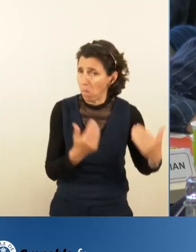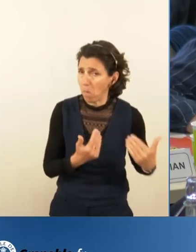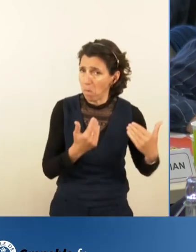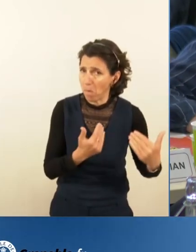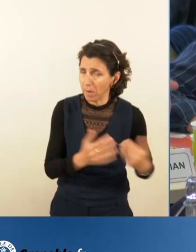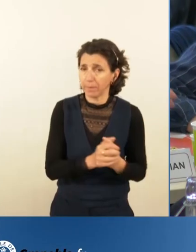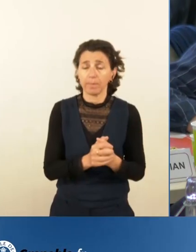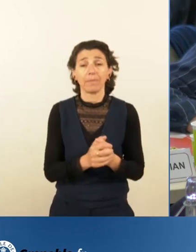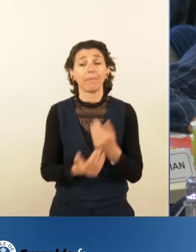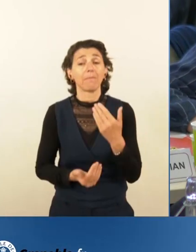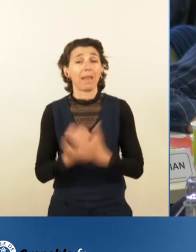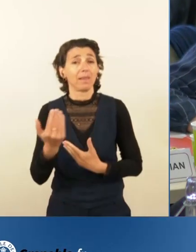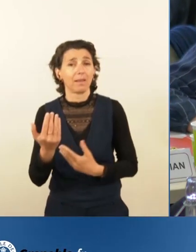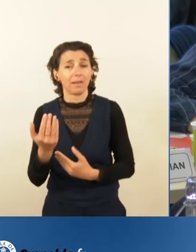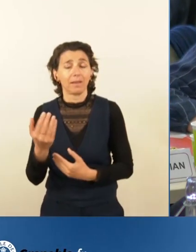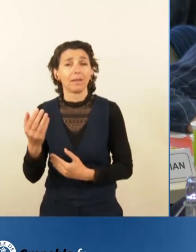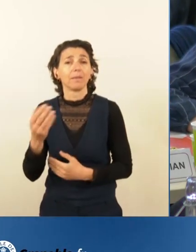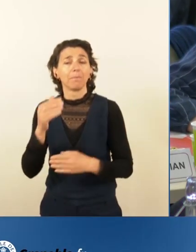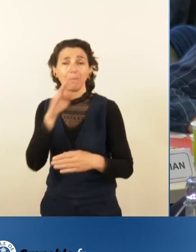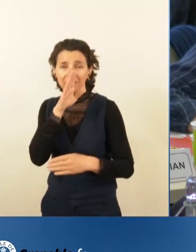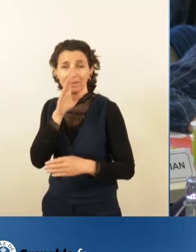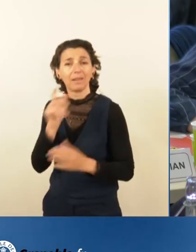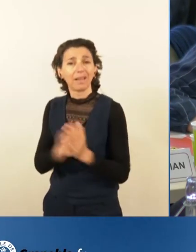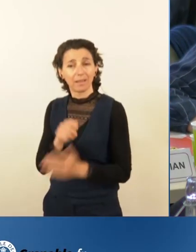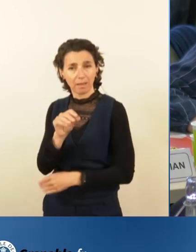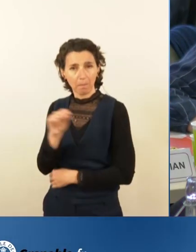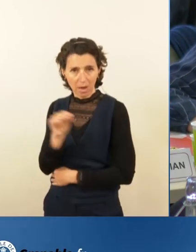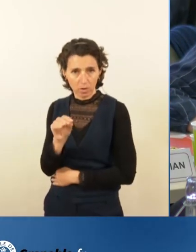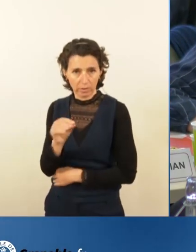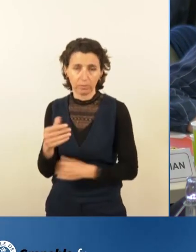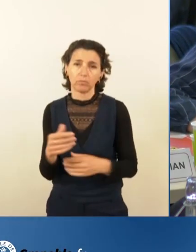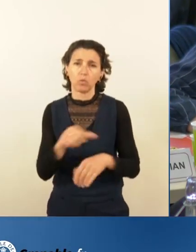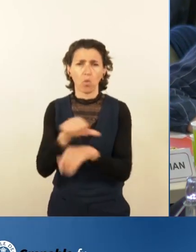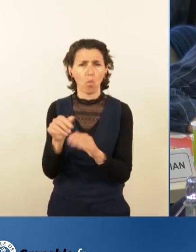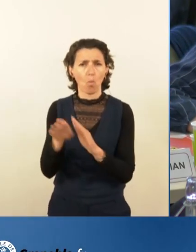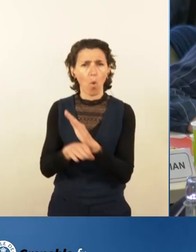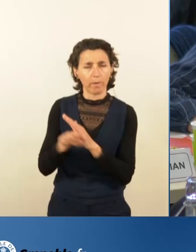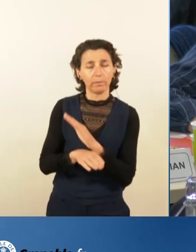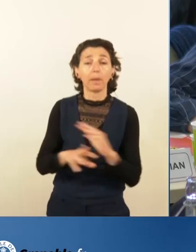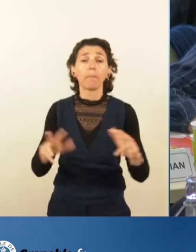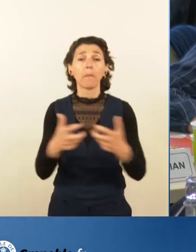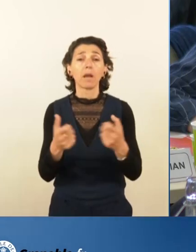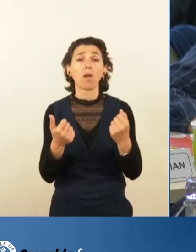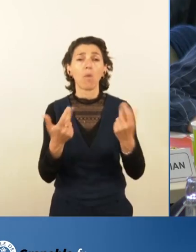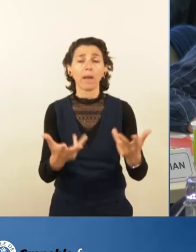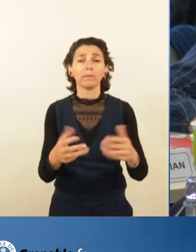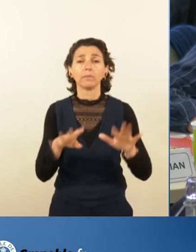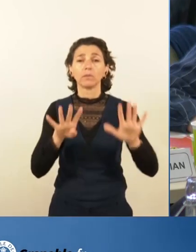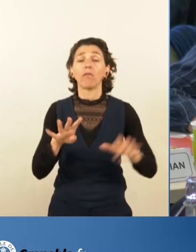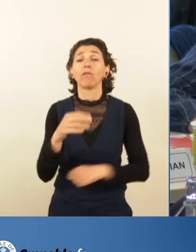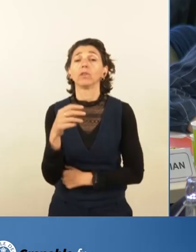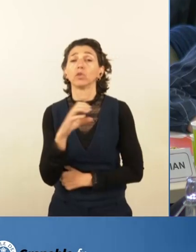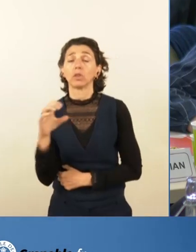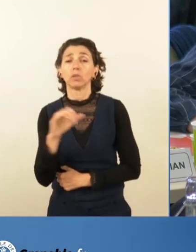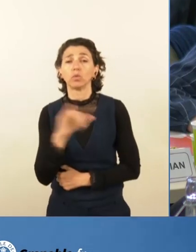et du mercredi midi donc pour une heure ou un peu moins d'une heure Coutras entre 9 centimes à 1 euro